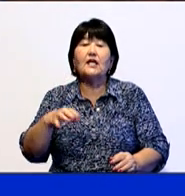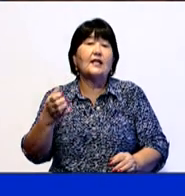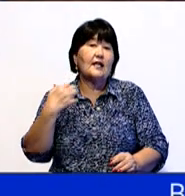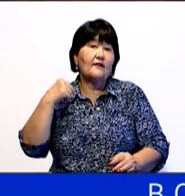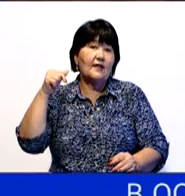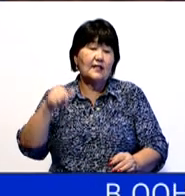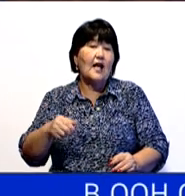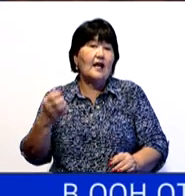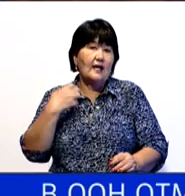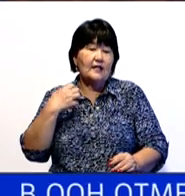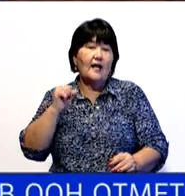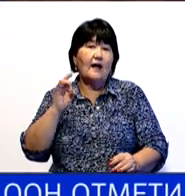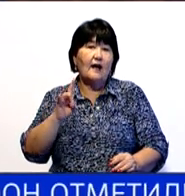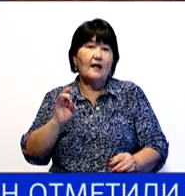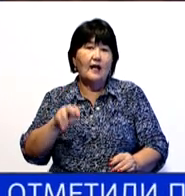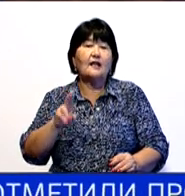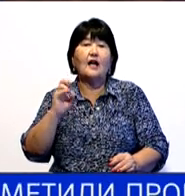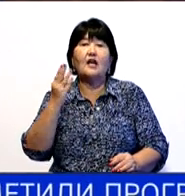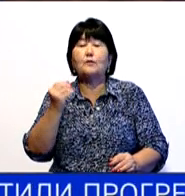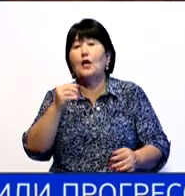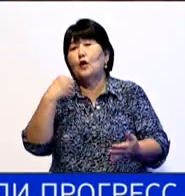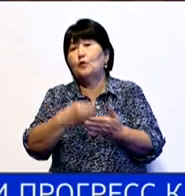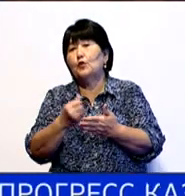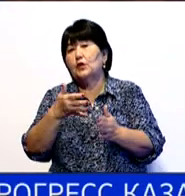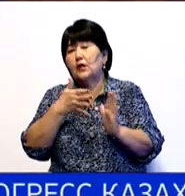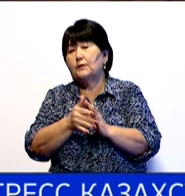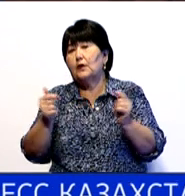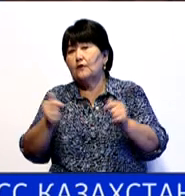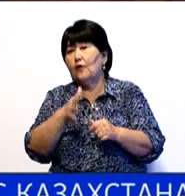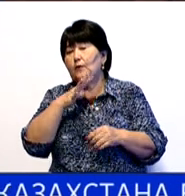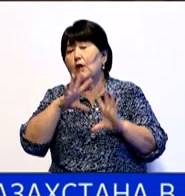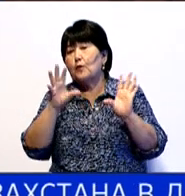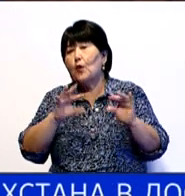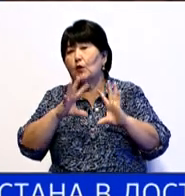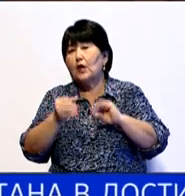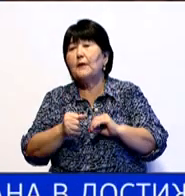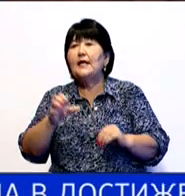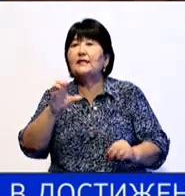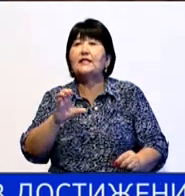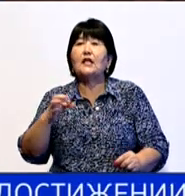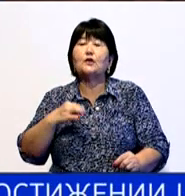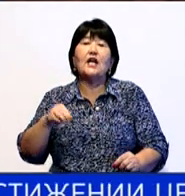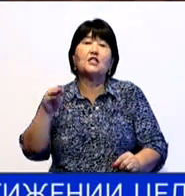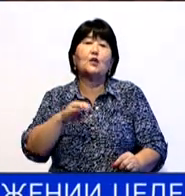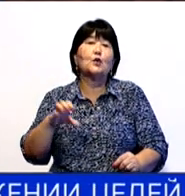Кызылорде. Кызылорда, Арал, Кармакша. Бюджет должен осваиваться вовремя и в полном объеме. Серик Сахиджанулы,